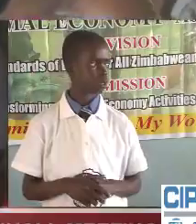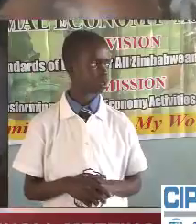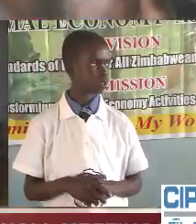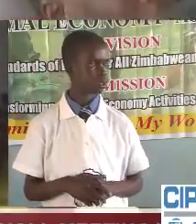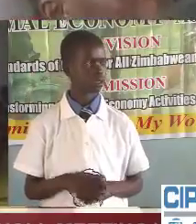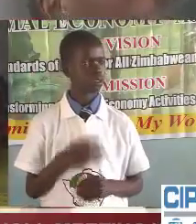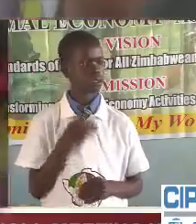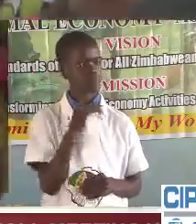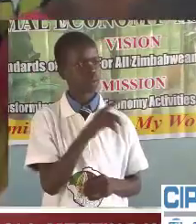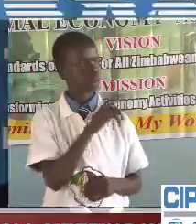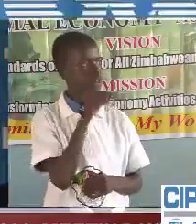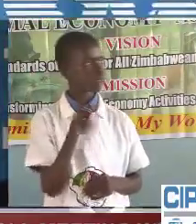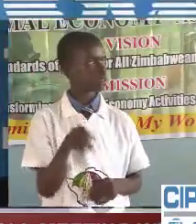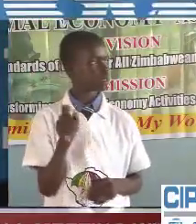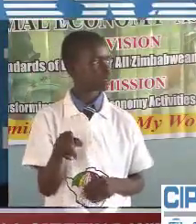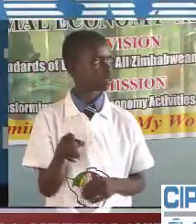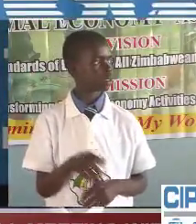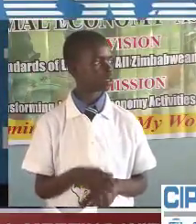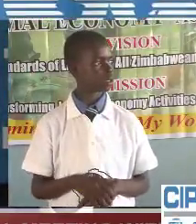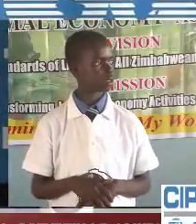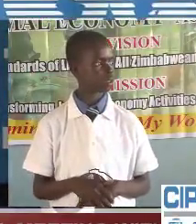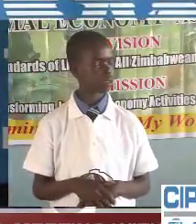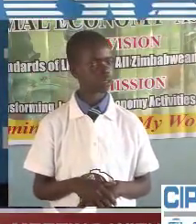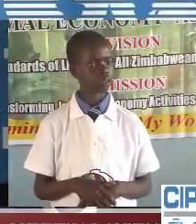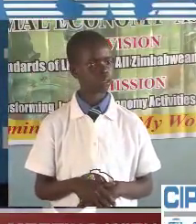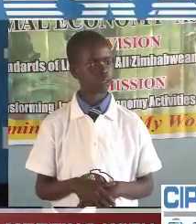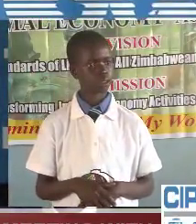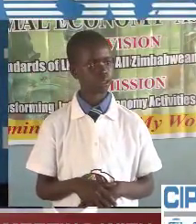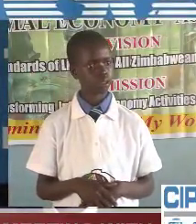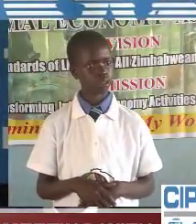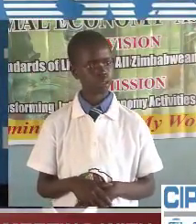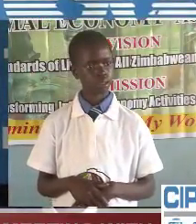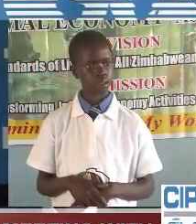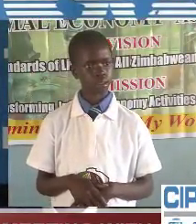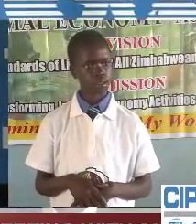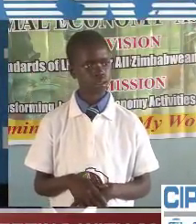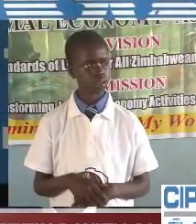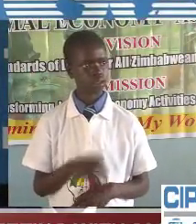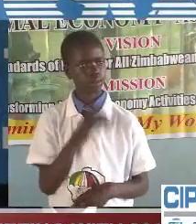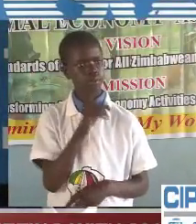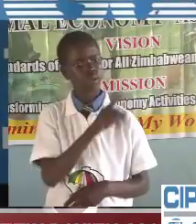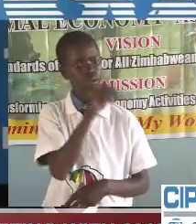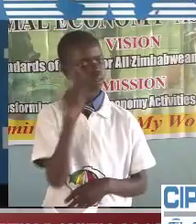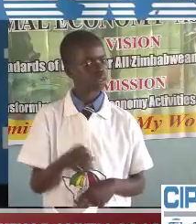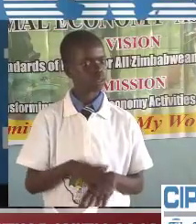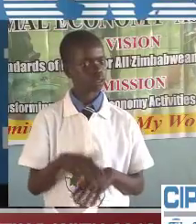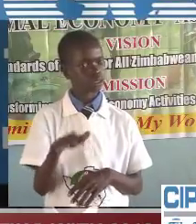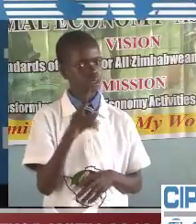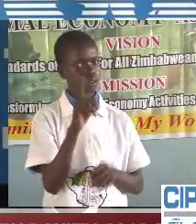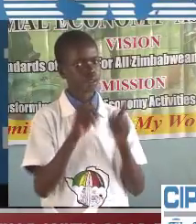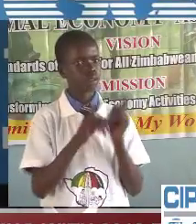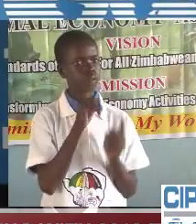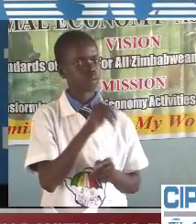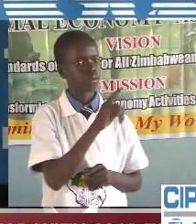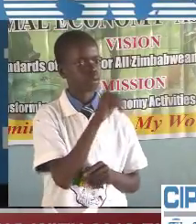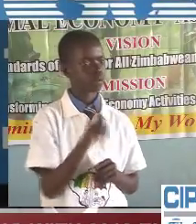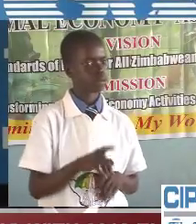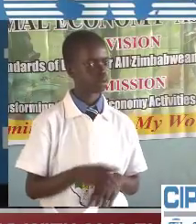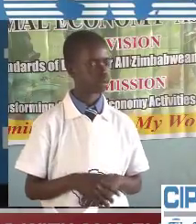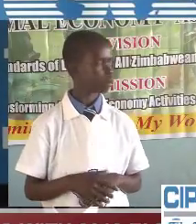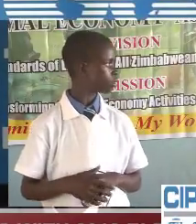Tinotenda chaizvo. Vane mumwe mibvunzo hamusi kubva kune imwe political party.